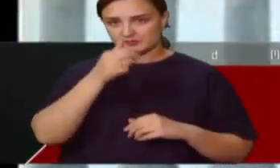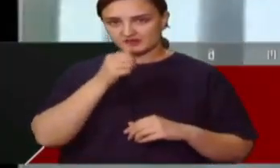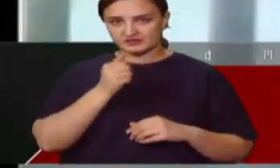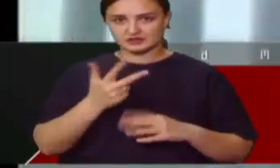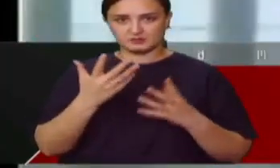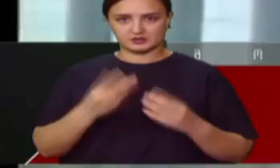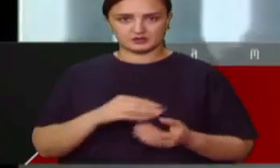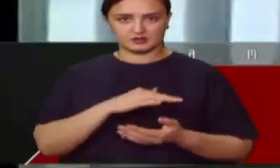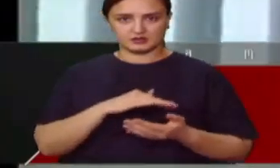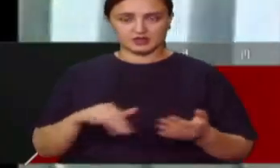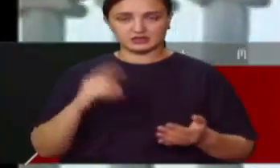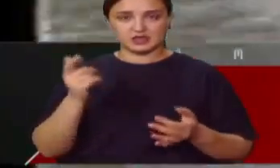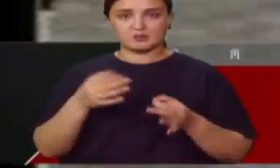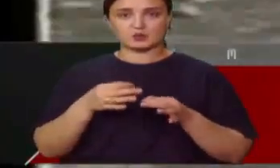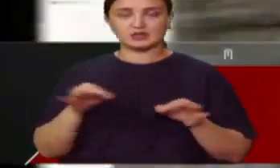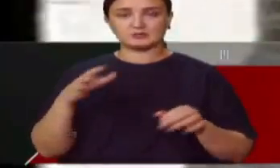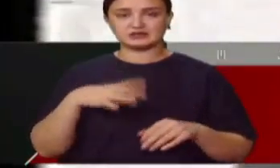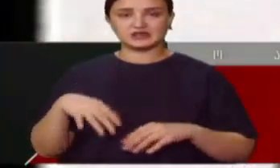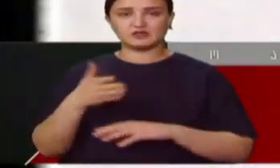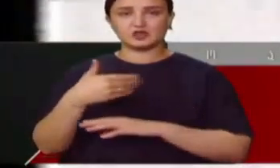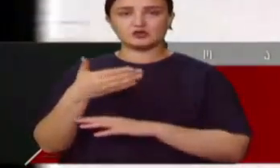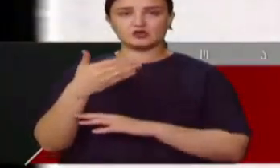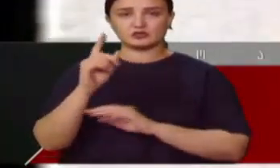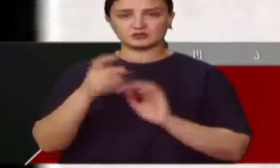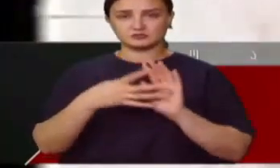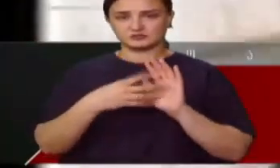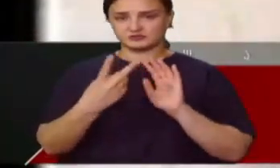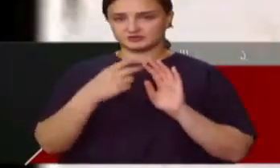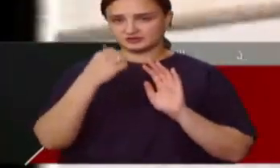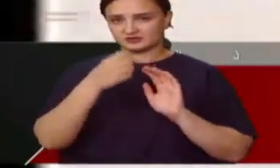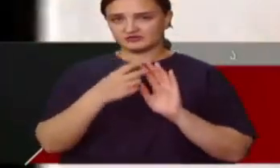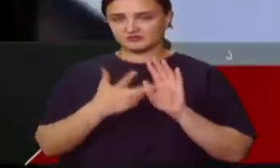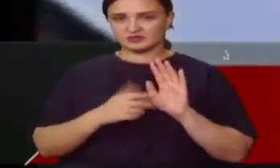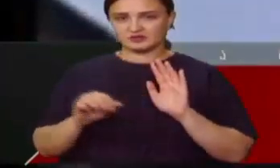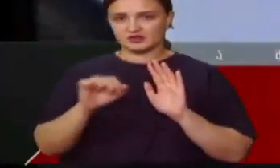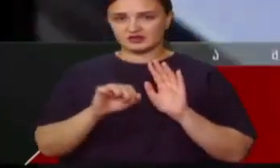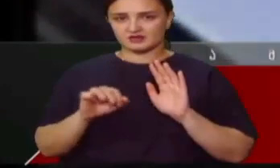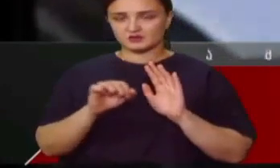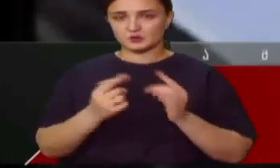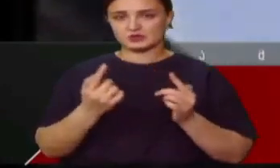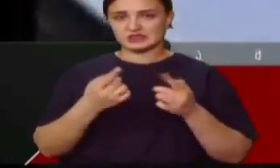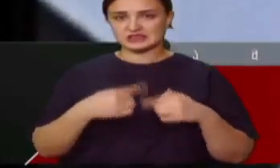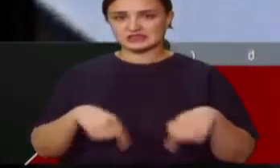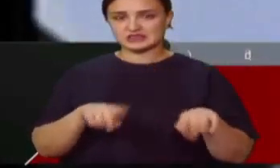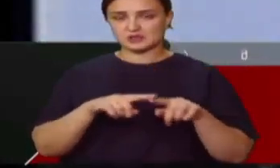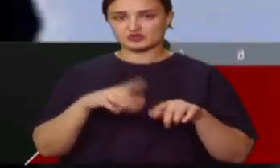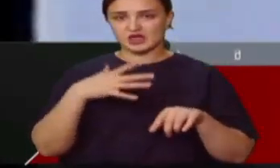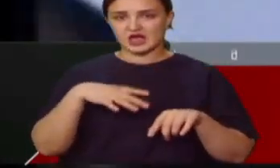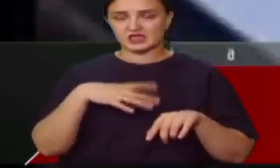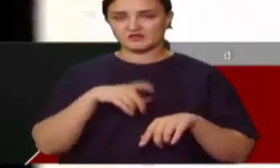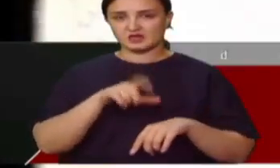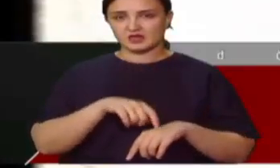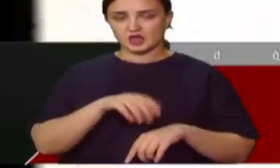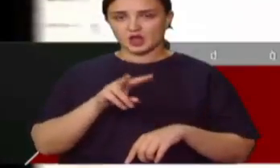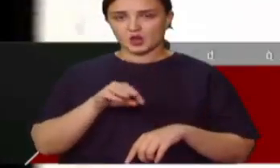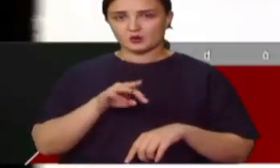13 დღეს გაგრძელდა. დამოუკიდებელი საქართველოს დროშა 1992 წლის 18 აგვისტოს უზენაესი საბჭო შენობის თავზე ქართველმა ოფიცერმა